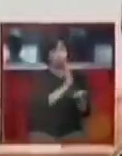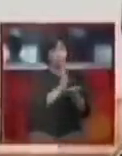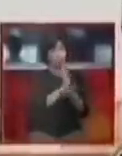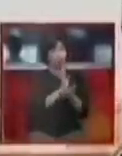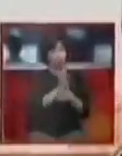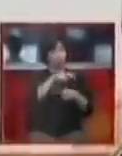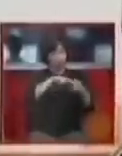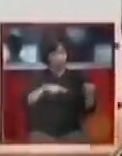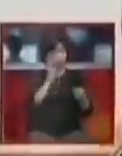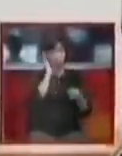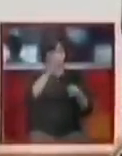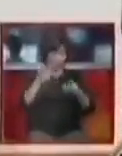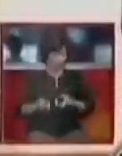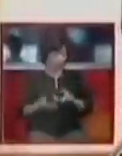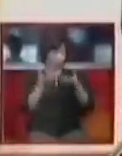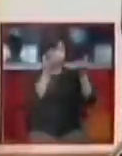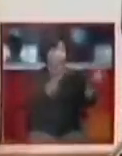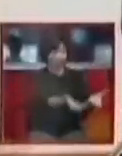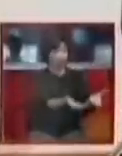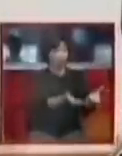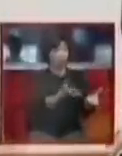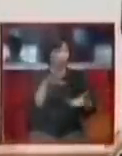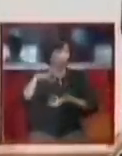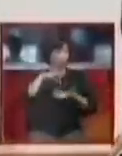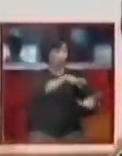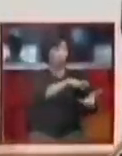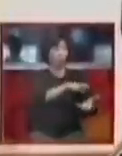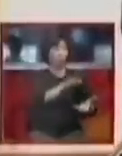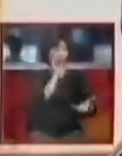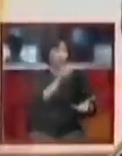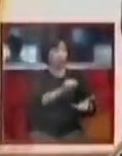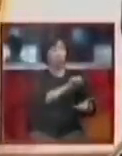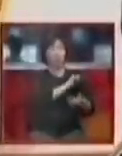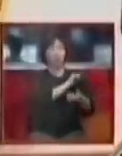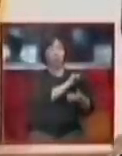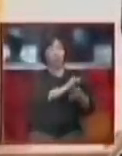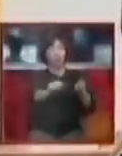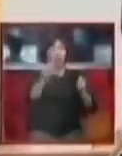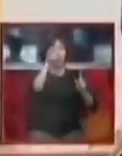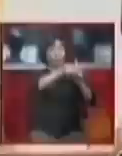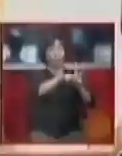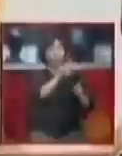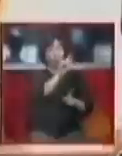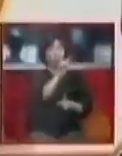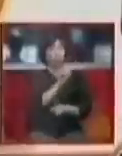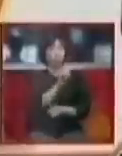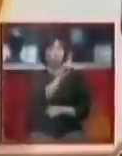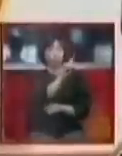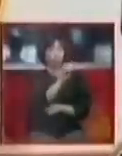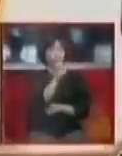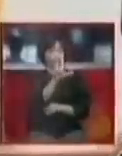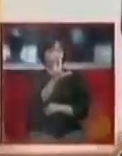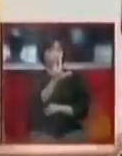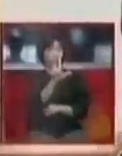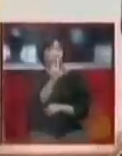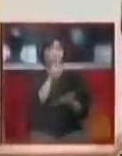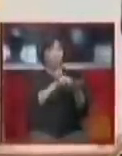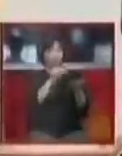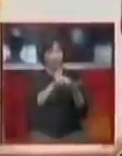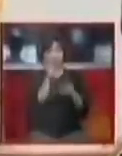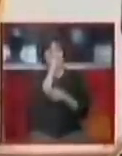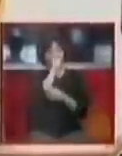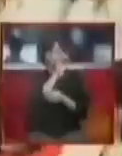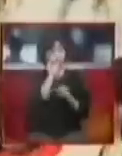$25 billion na ang may papasok nito at makakapag-empleyo ng 1.3 million na mga